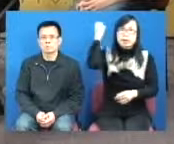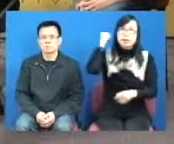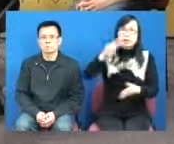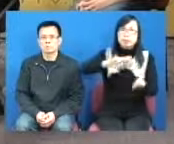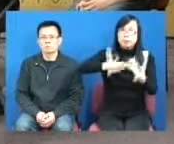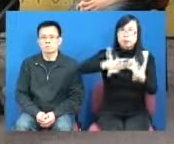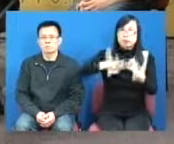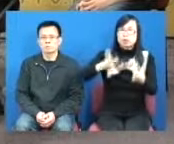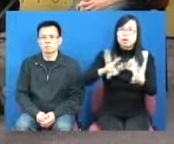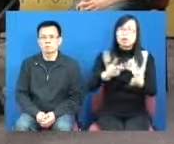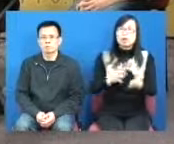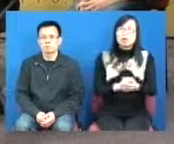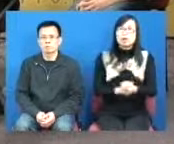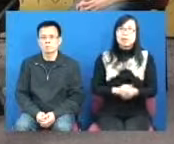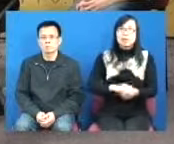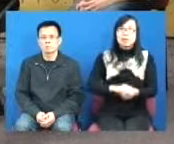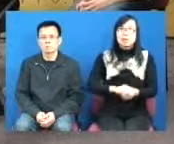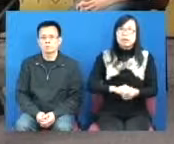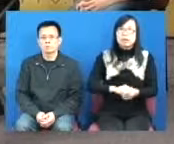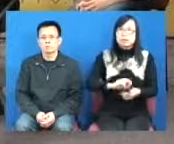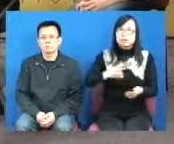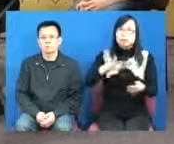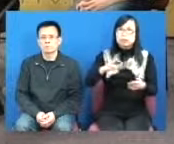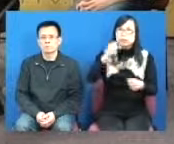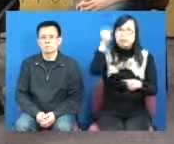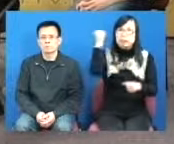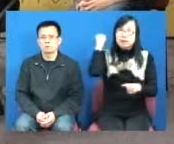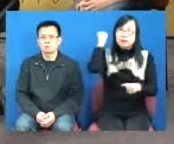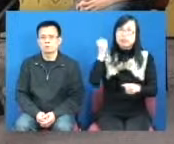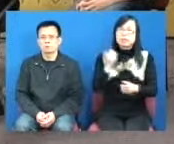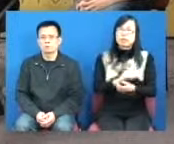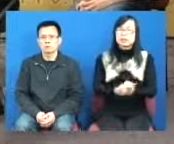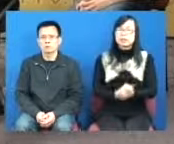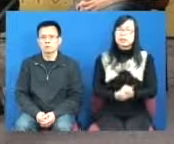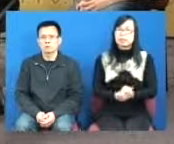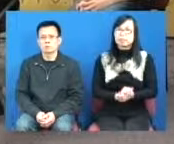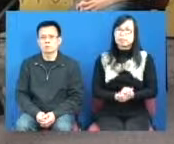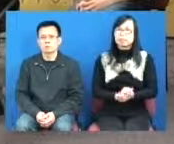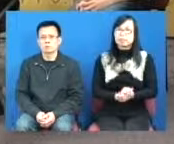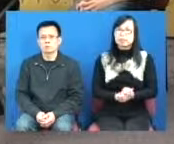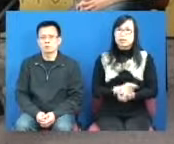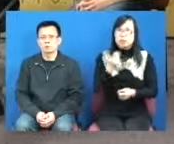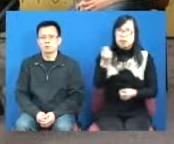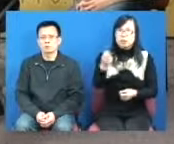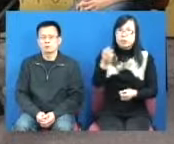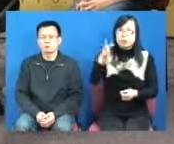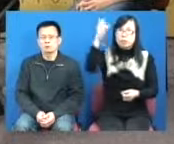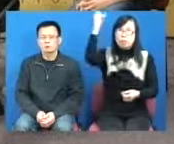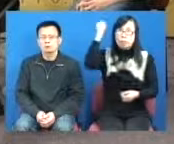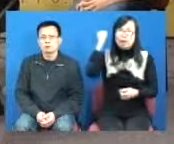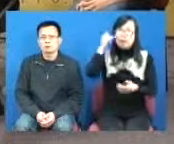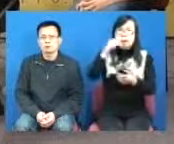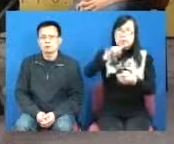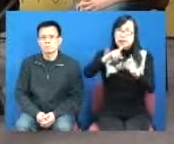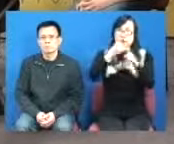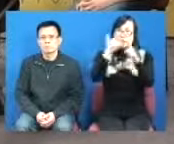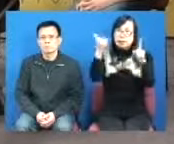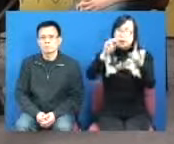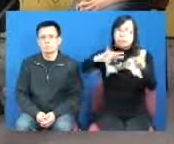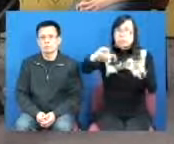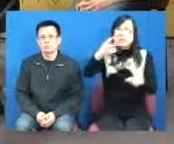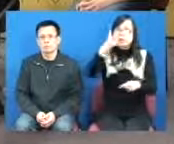一些巴士也都是譬如這個小巴譬如16座的小巴變成20